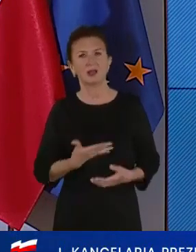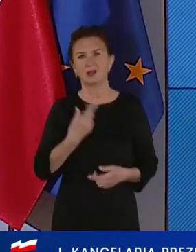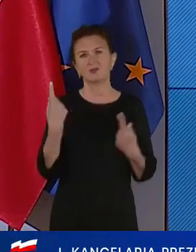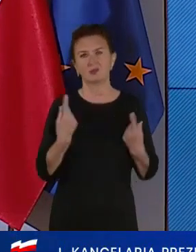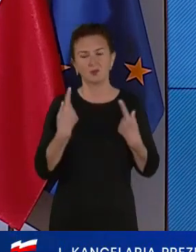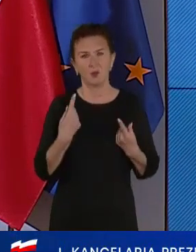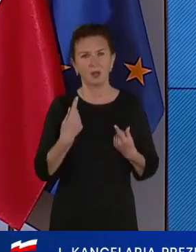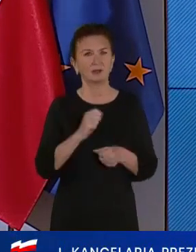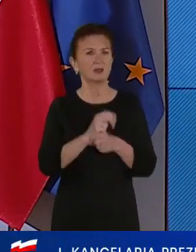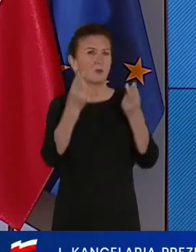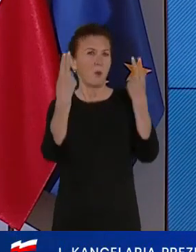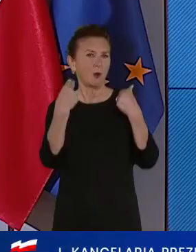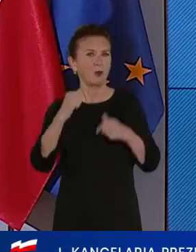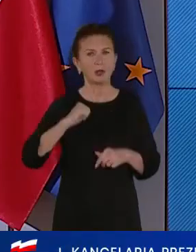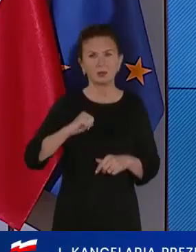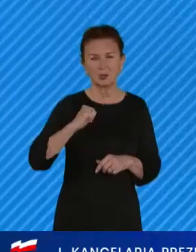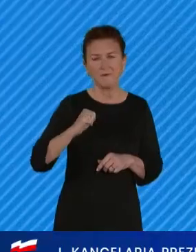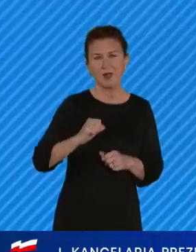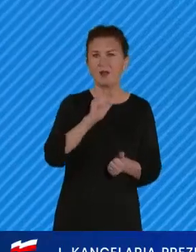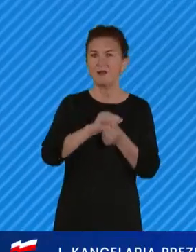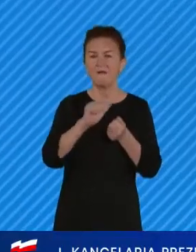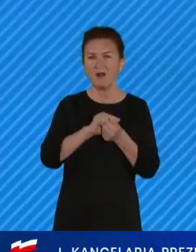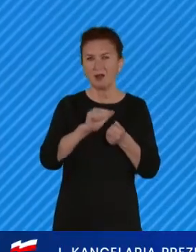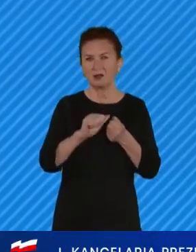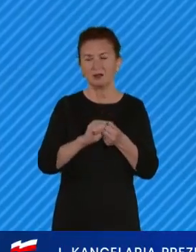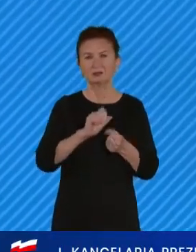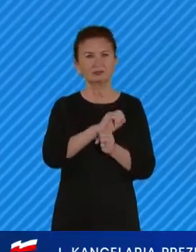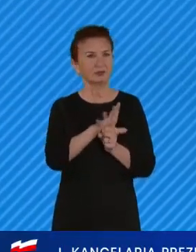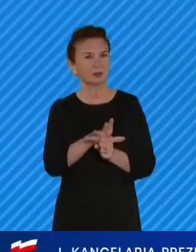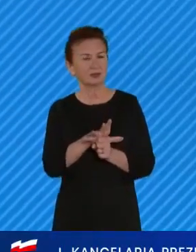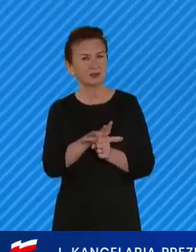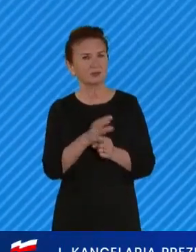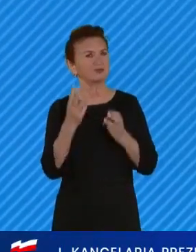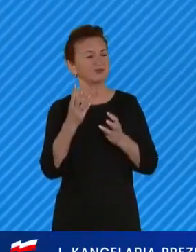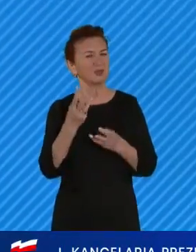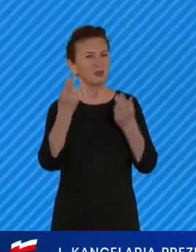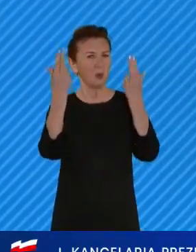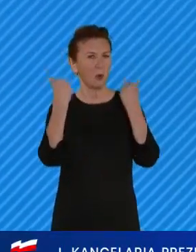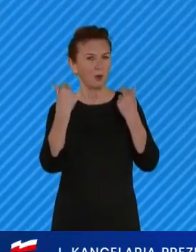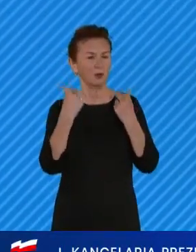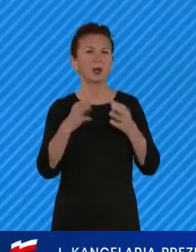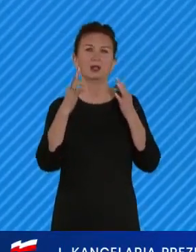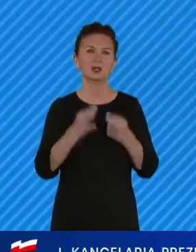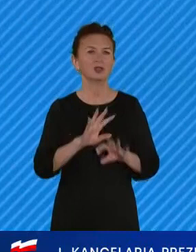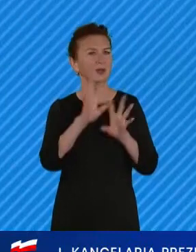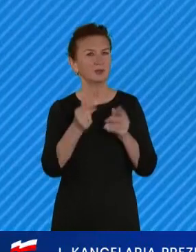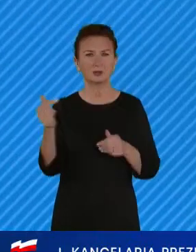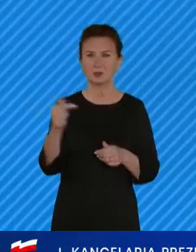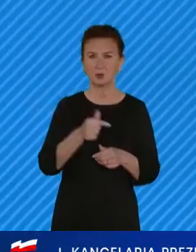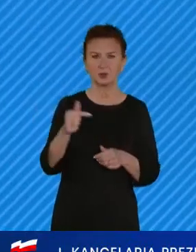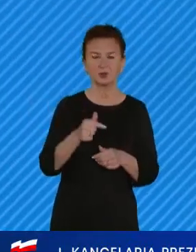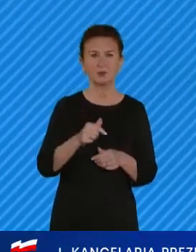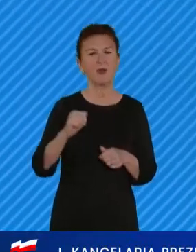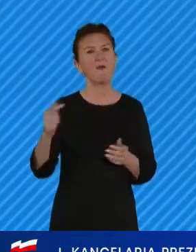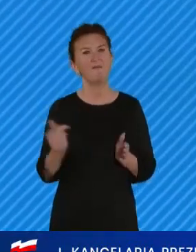i walka z koronawirusem, ale przede wszystkim pokora. Dzisiaj musimy wszyscy wymagać od siebie zdecydowanie więcej